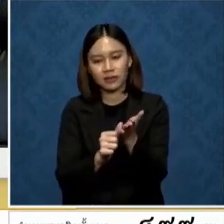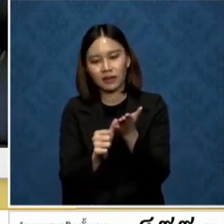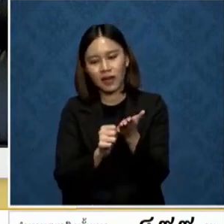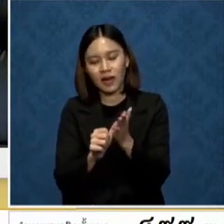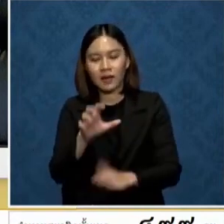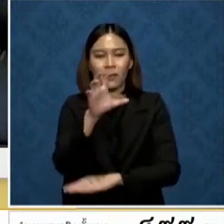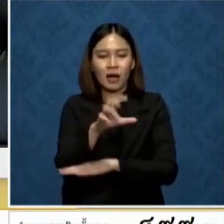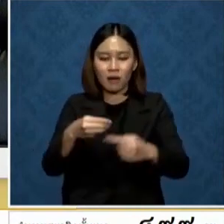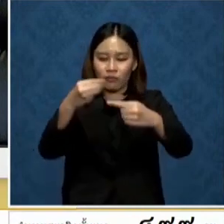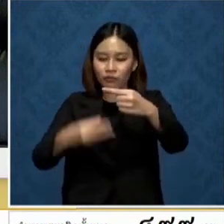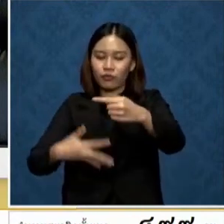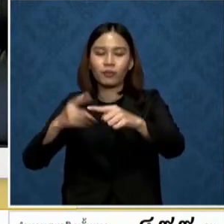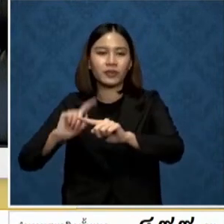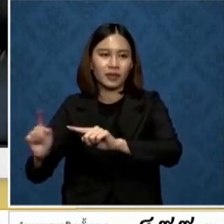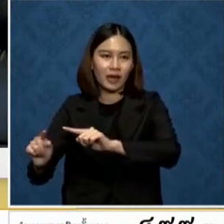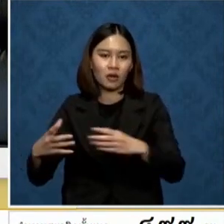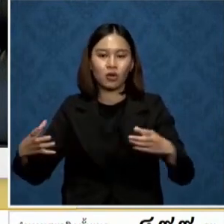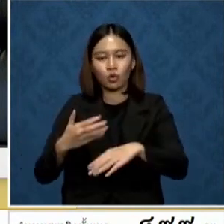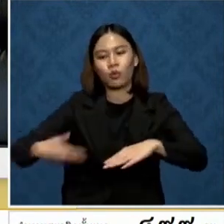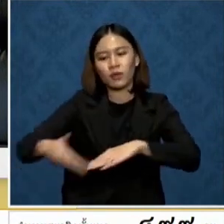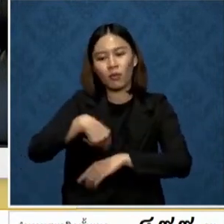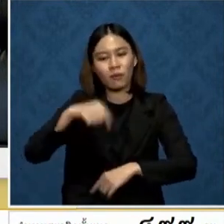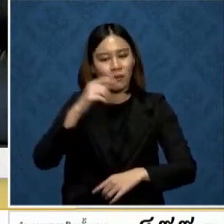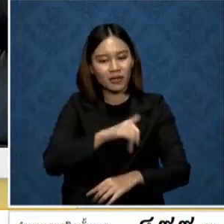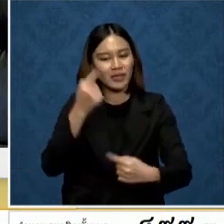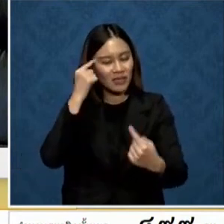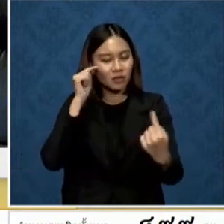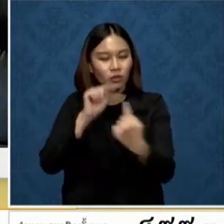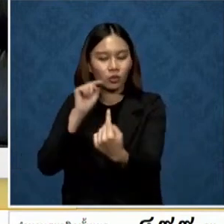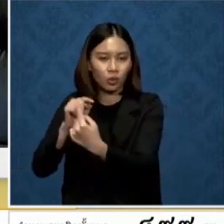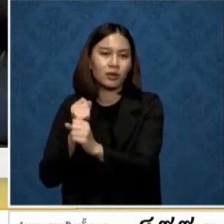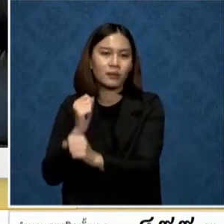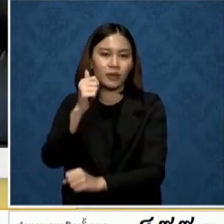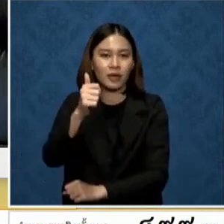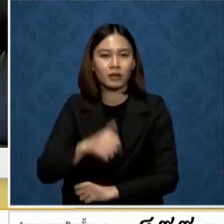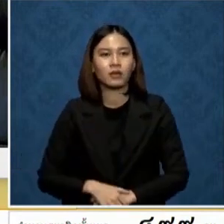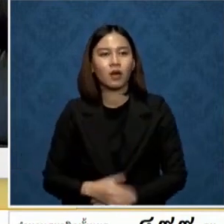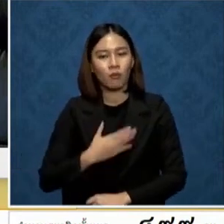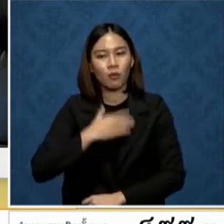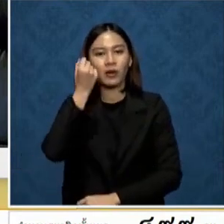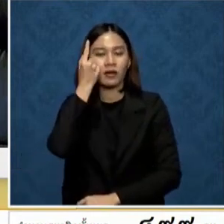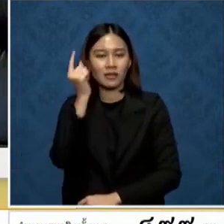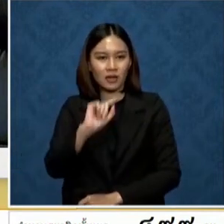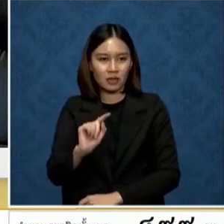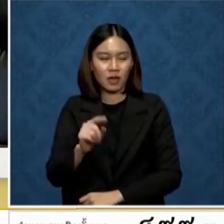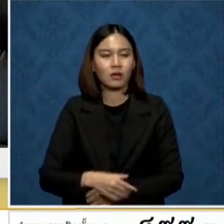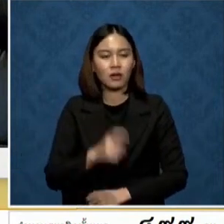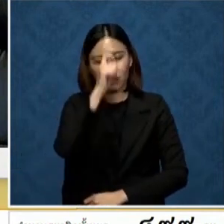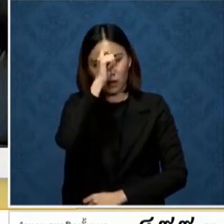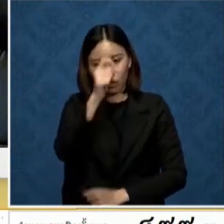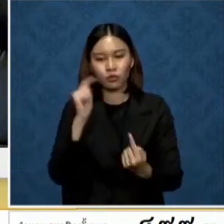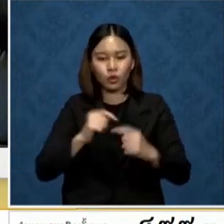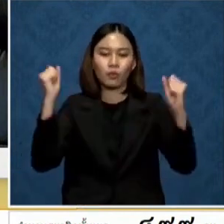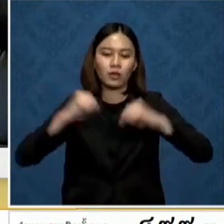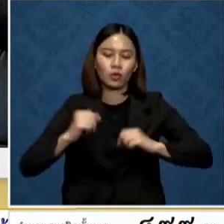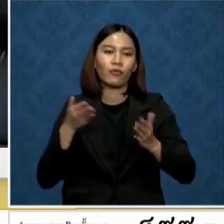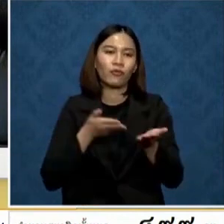ข้อบังคับในหลายๆประการที่ทุกพรรคอาจจะเห็นตรงกันก็เป็นได้ผมเข้าใจดีแล้วผมก็เคารพในมติวิป